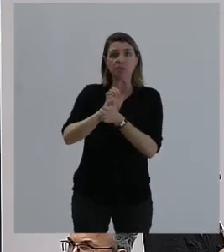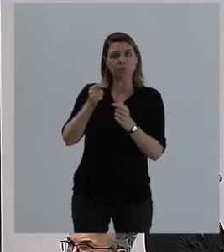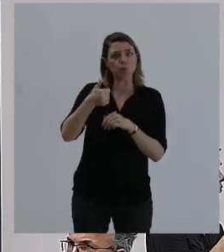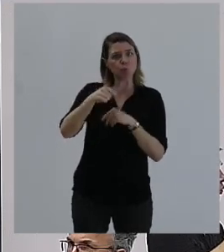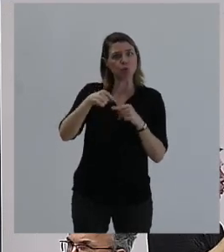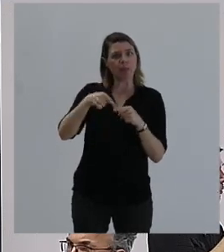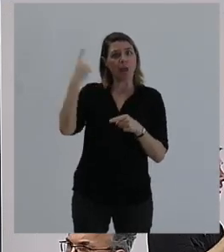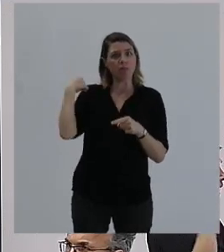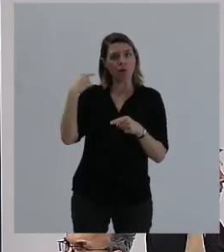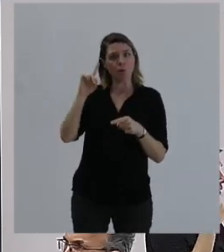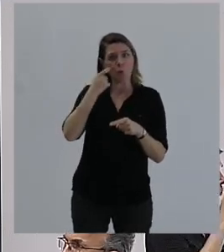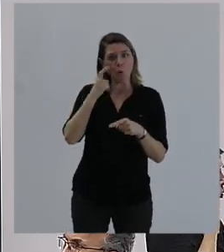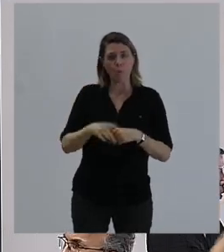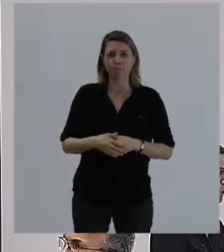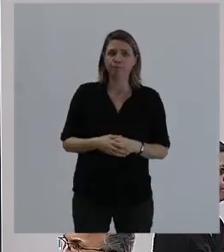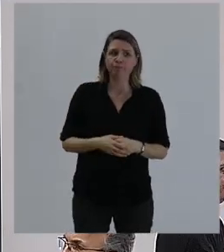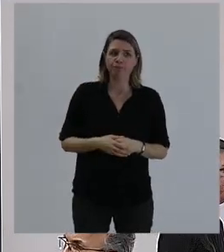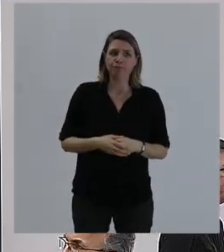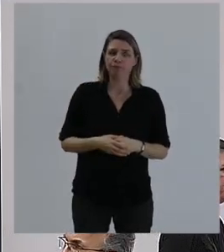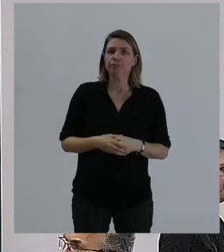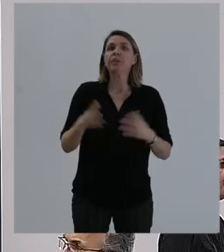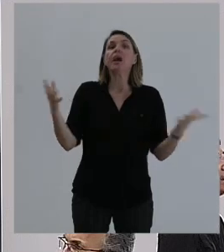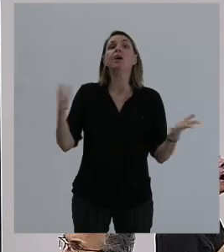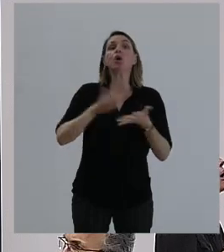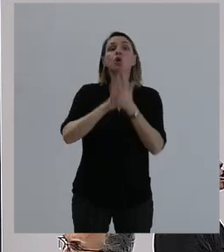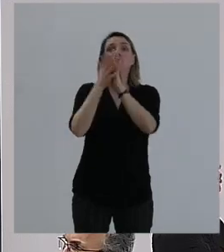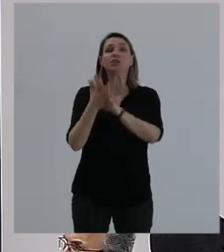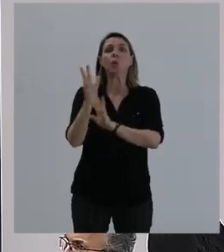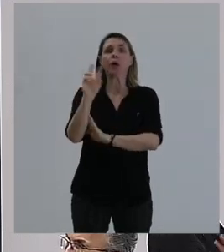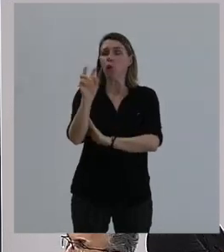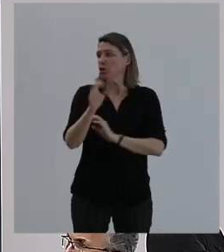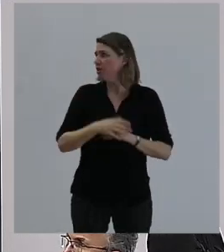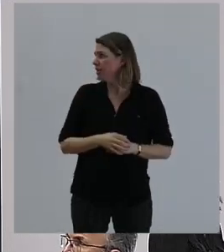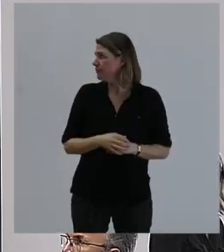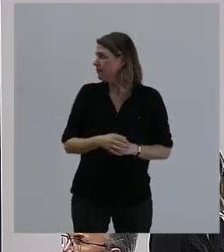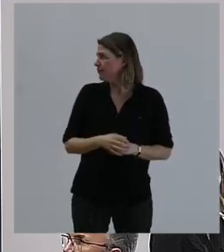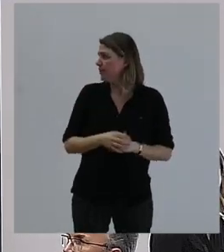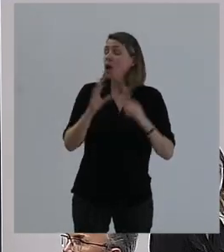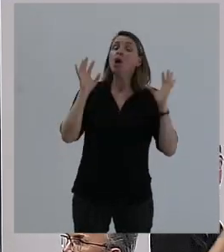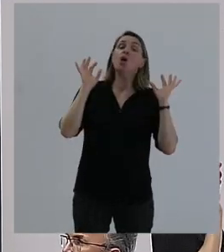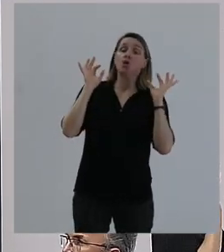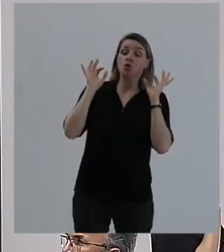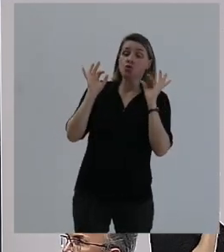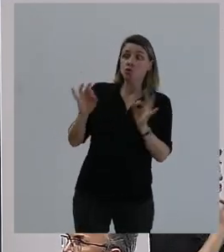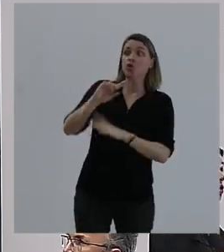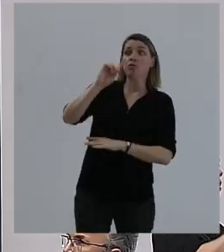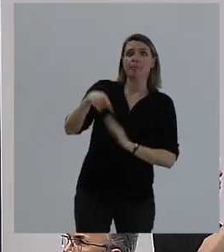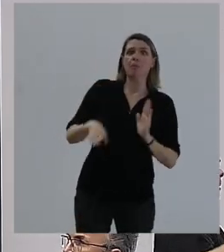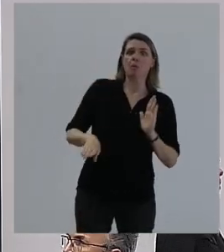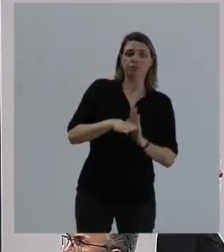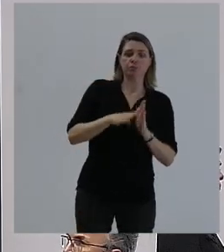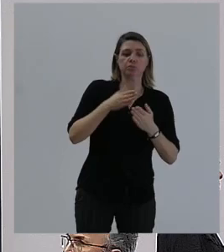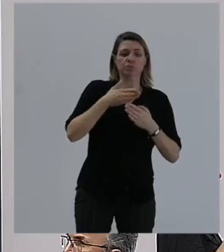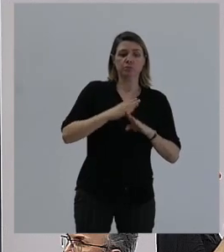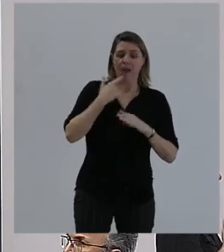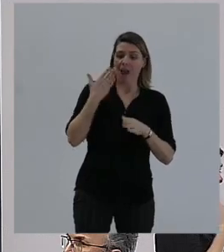Hein, Alors, sur transition écologique. Alors, sur transition écologique, effectivement, ce qui est prévu initialement à la